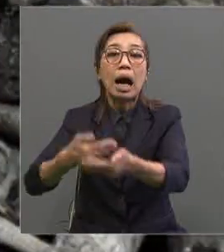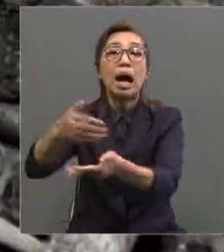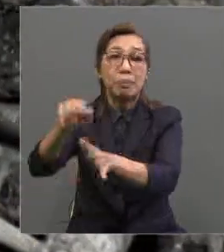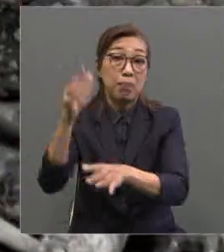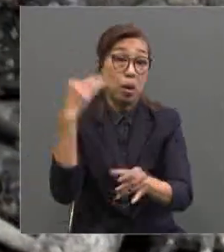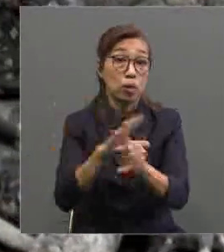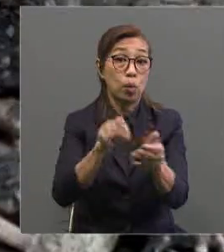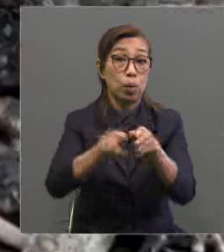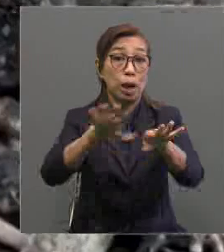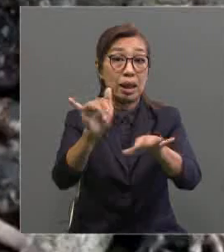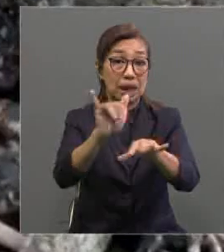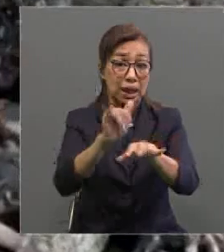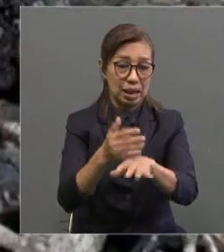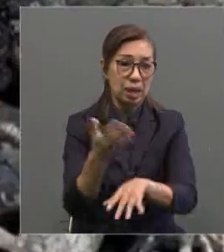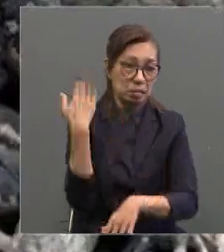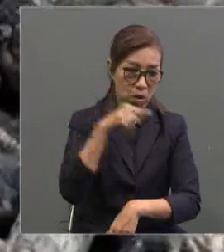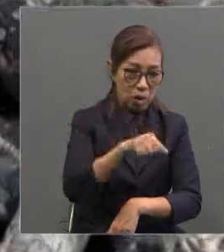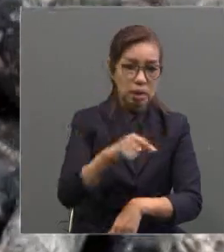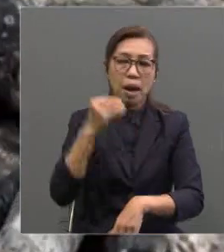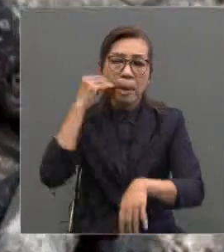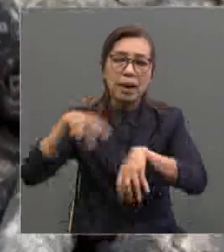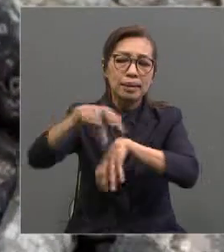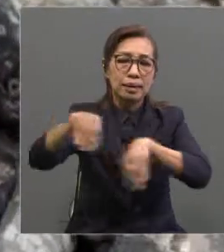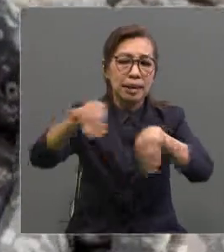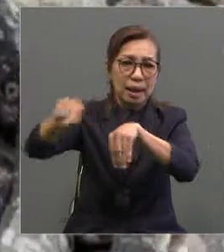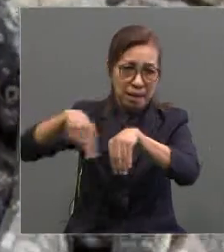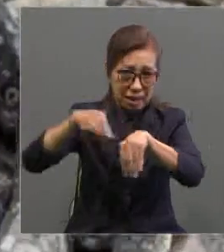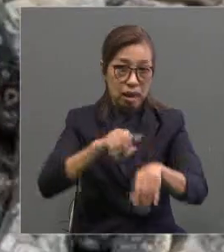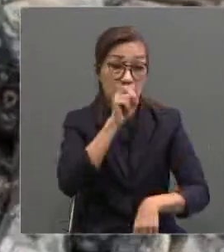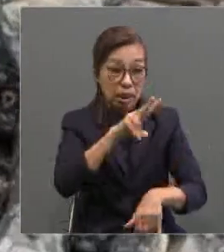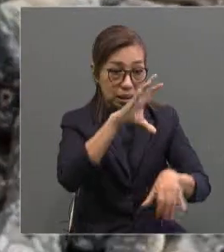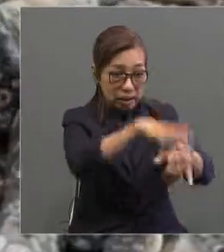มีคนซื้อในแถวๆบ้านเนี่ยแต่ไม่เราก็